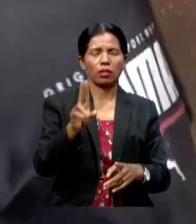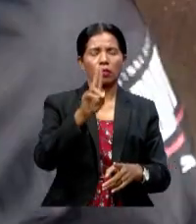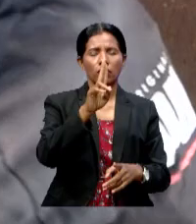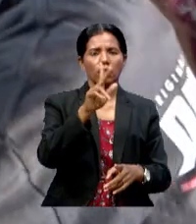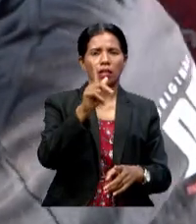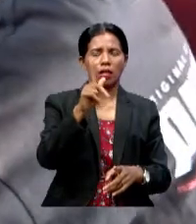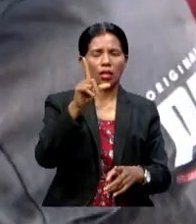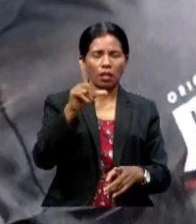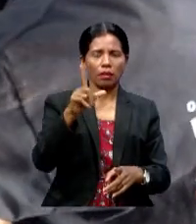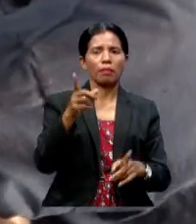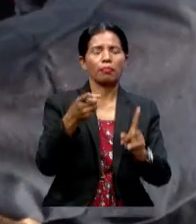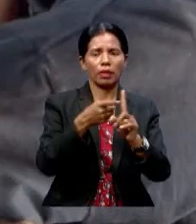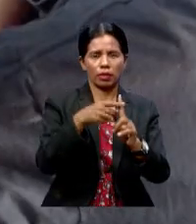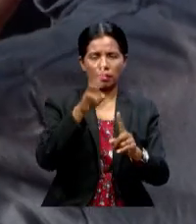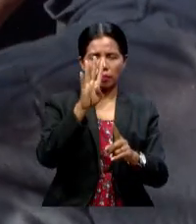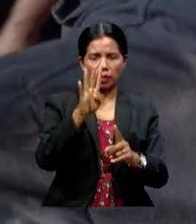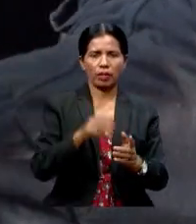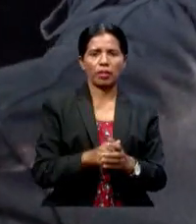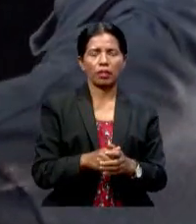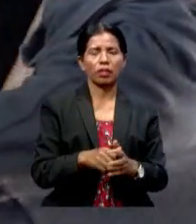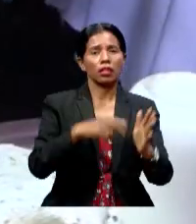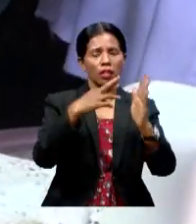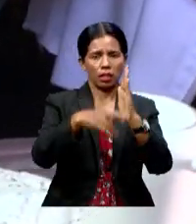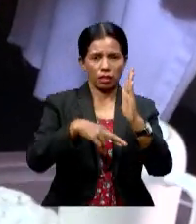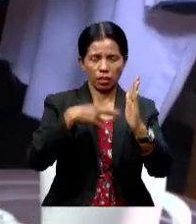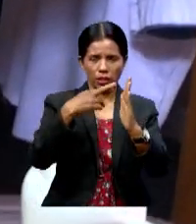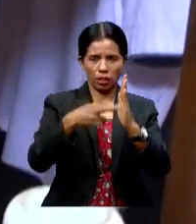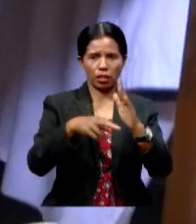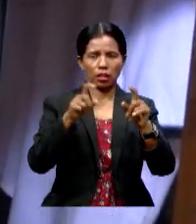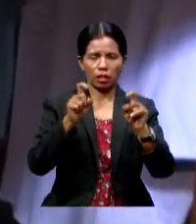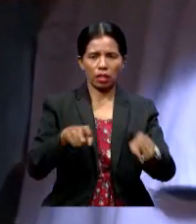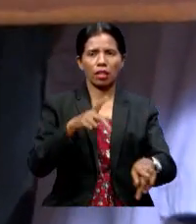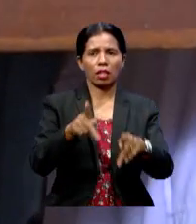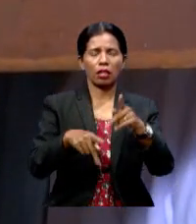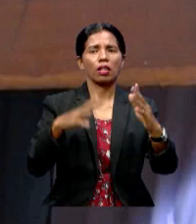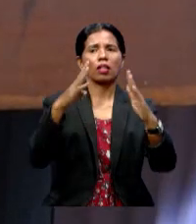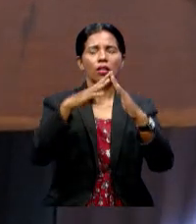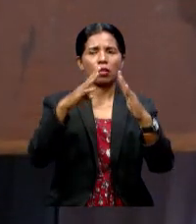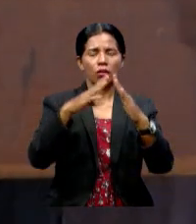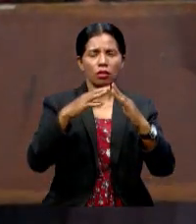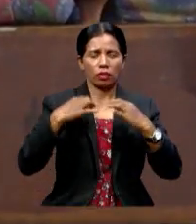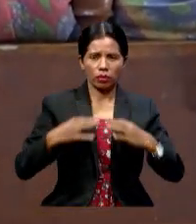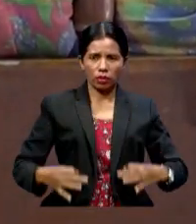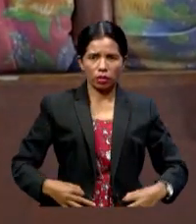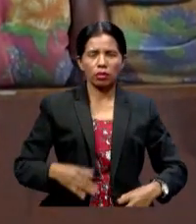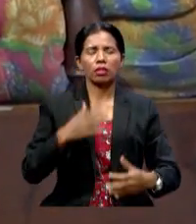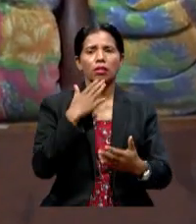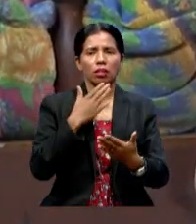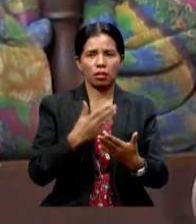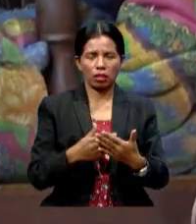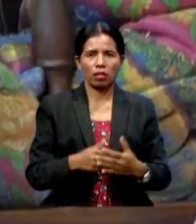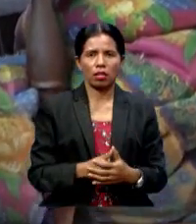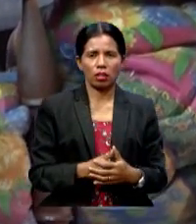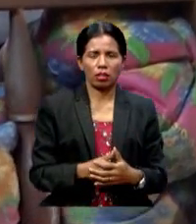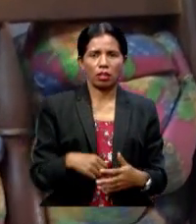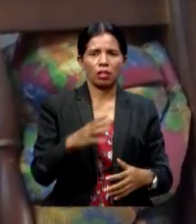B. Tamani ka nini kriteria ne, tenke emoh umane be kondisyon fiziku si dia, Então,